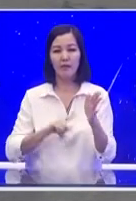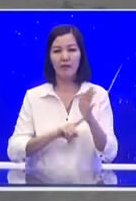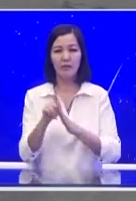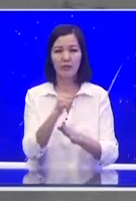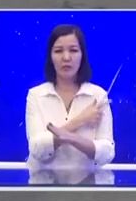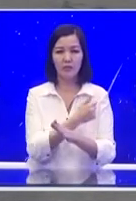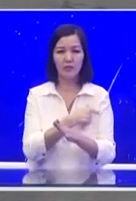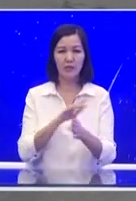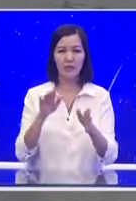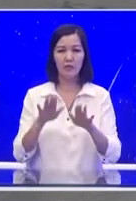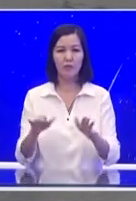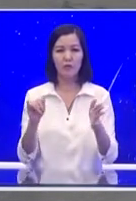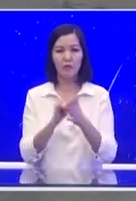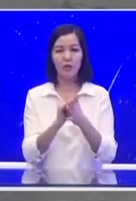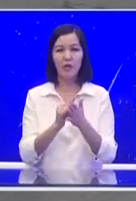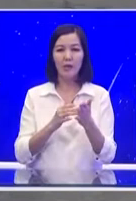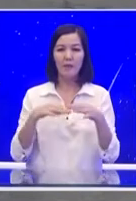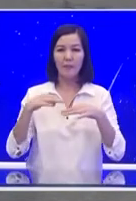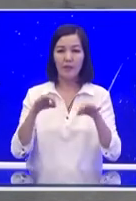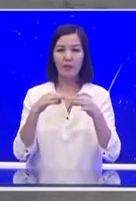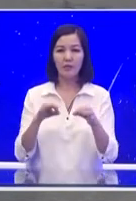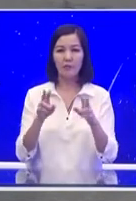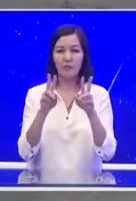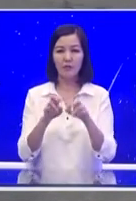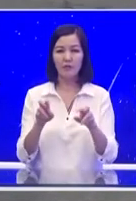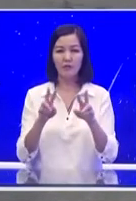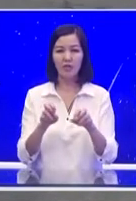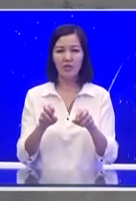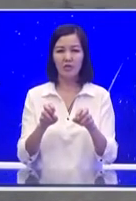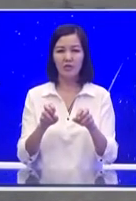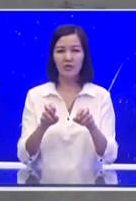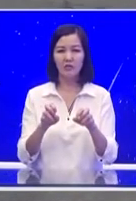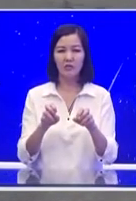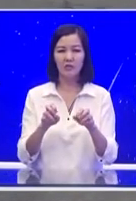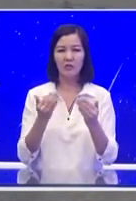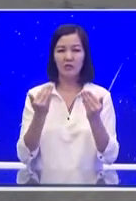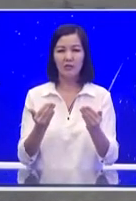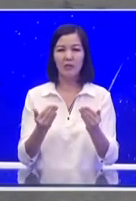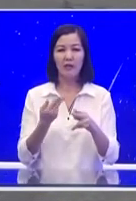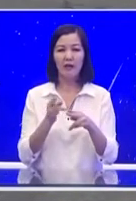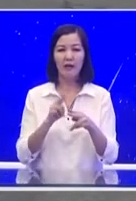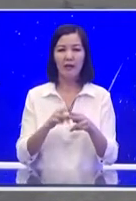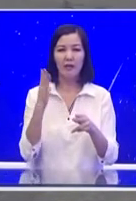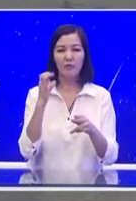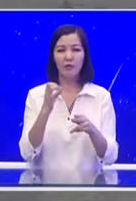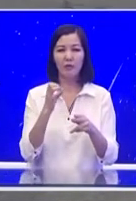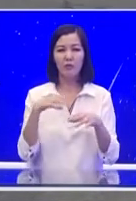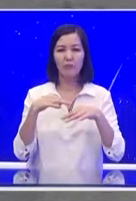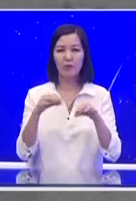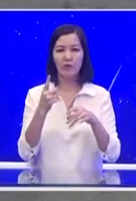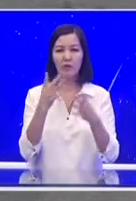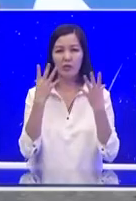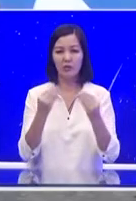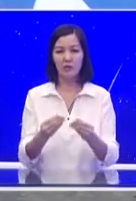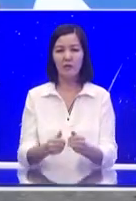пост. Проезжающий автотранспорт проходит необходимую проверку и дезинфекцию. А это порядка 50 автомашин